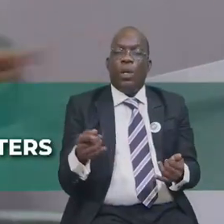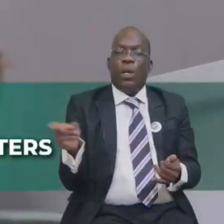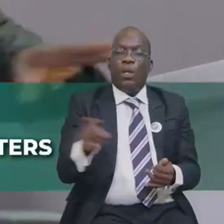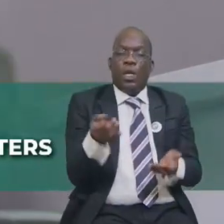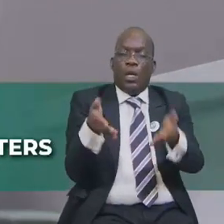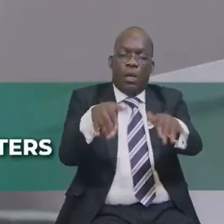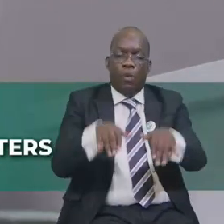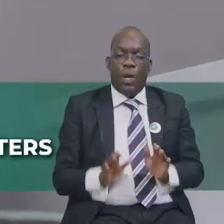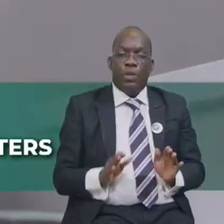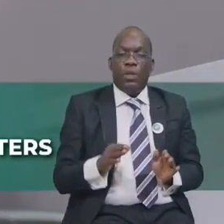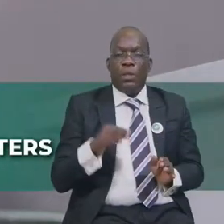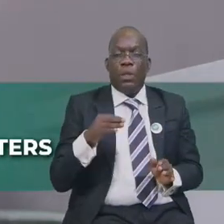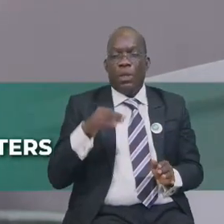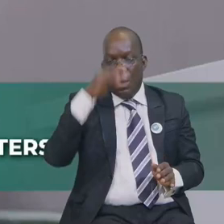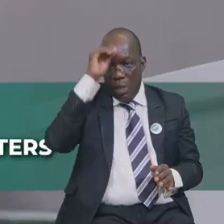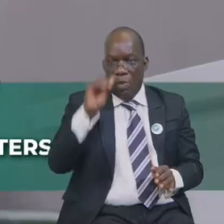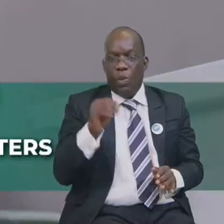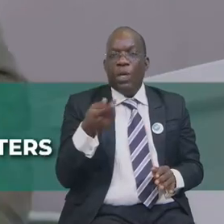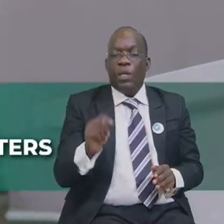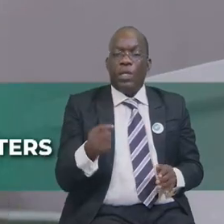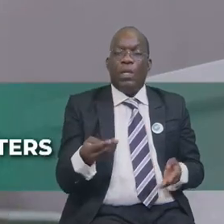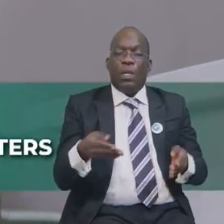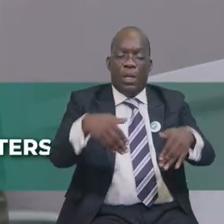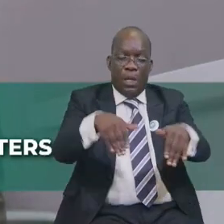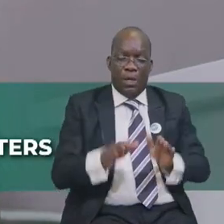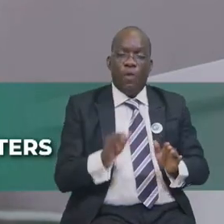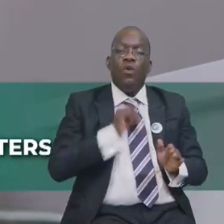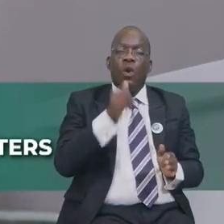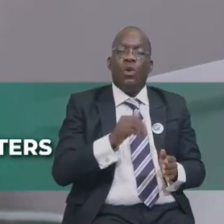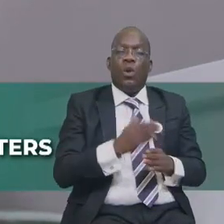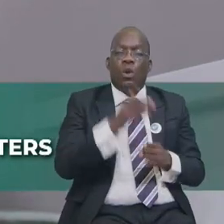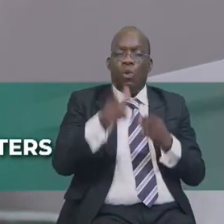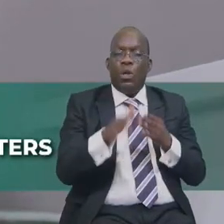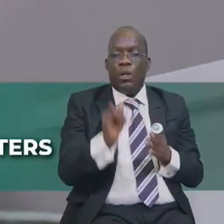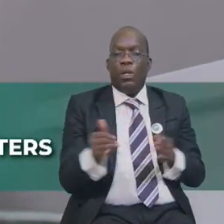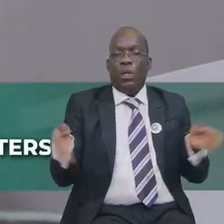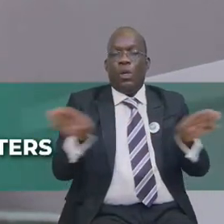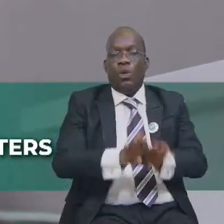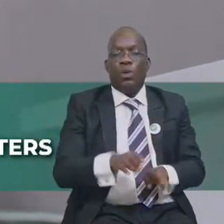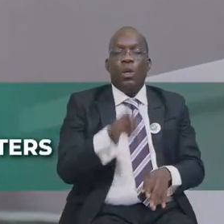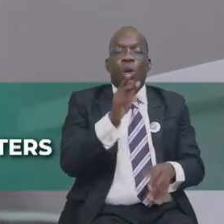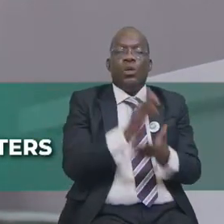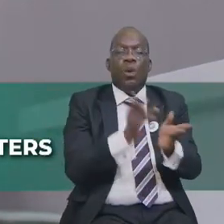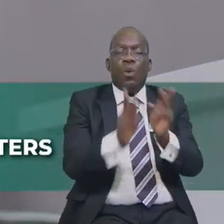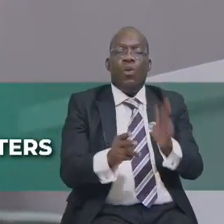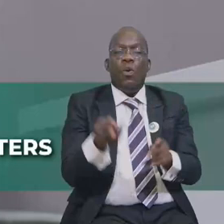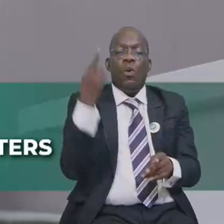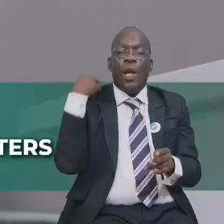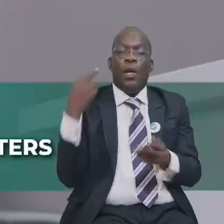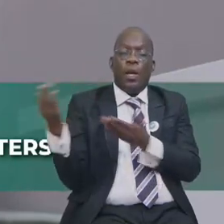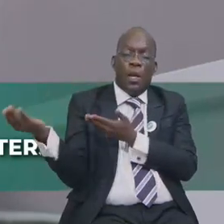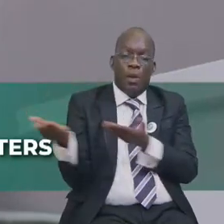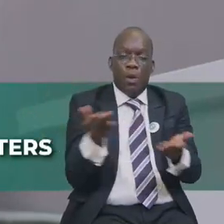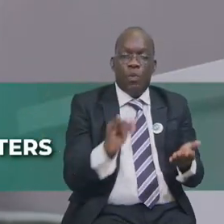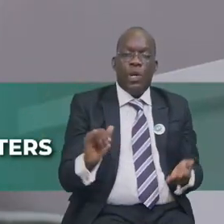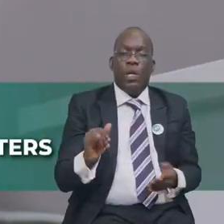pas totalement couvert. Et des bandes amenaient. Il y a des gens qui